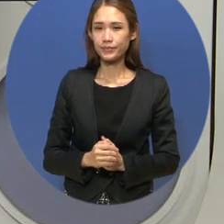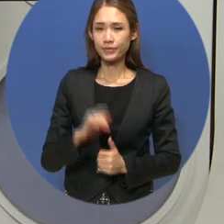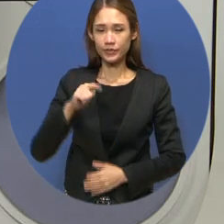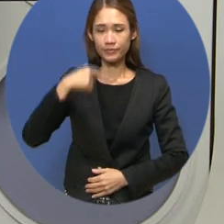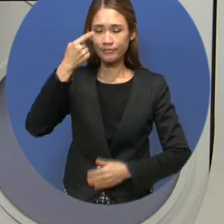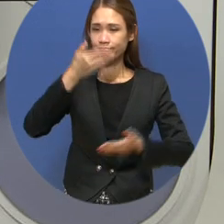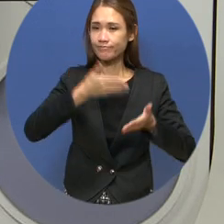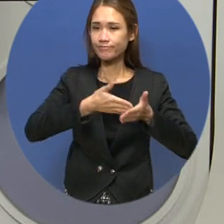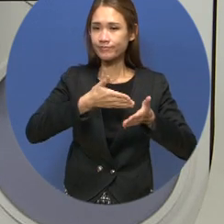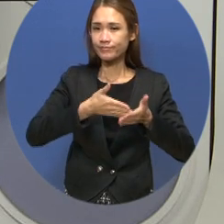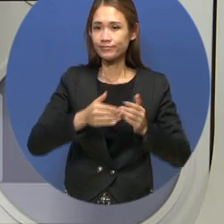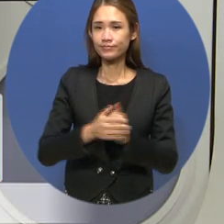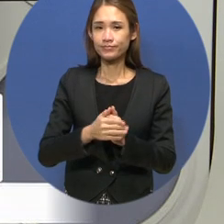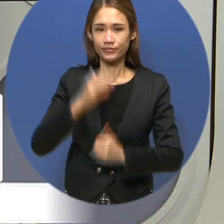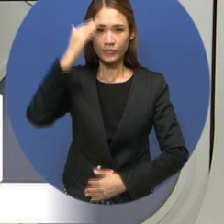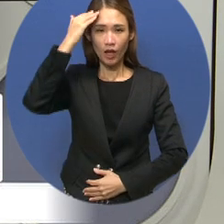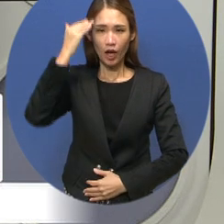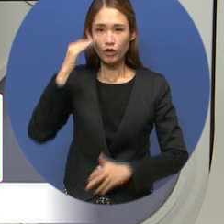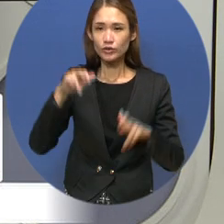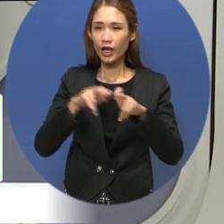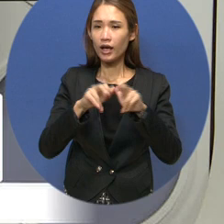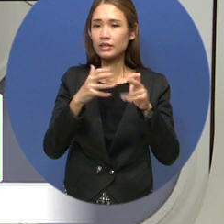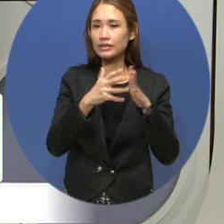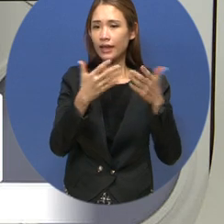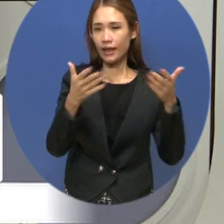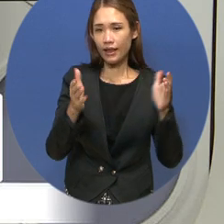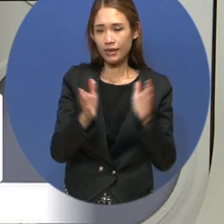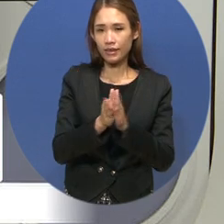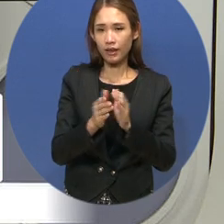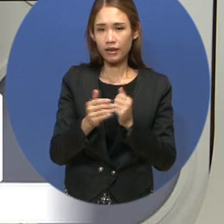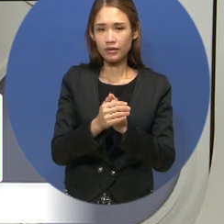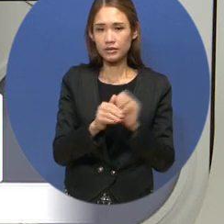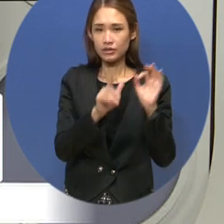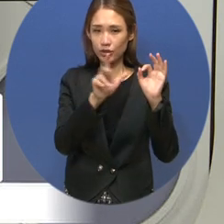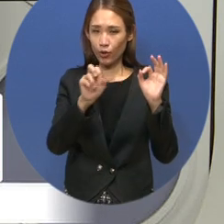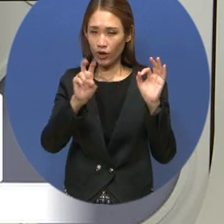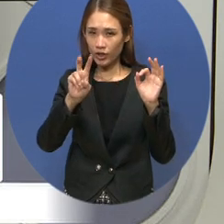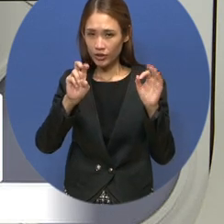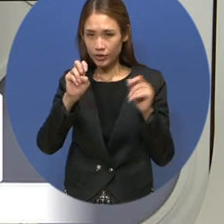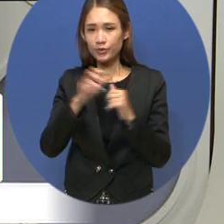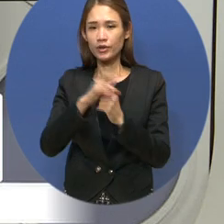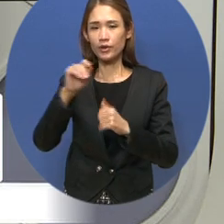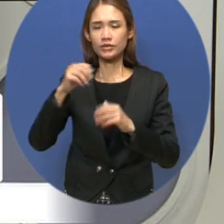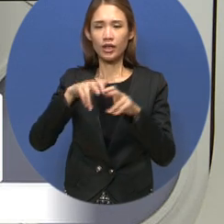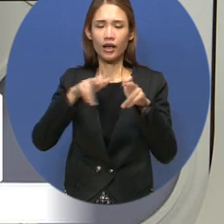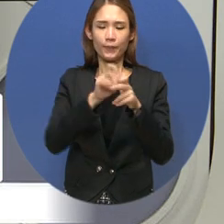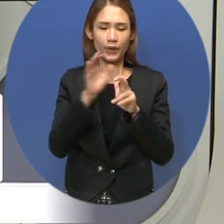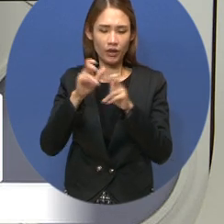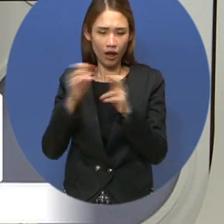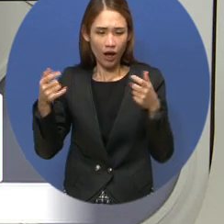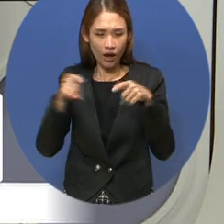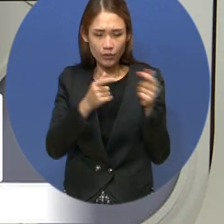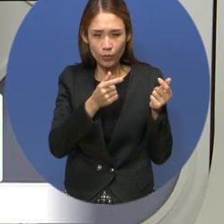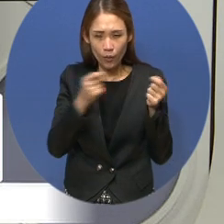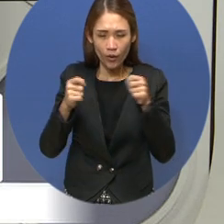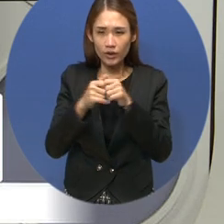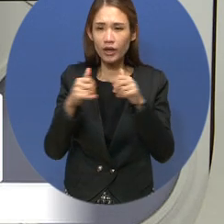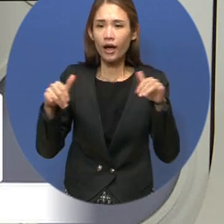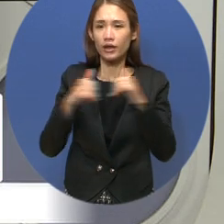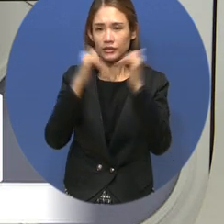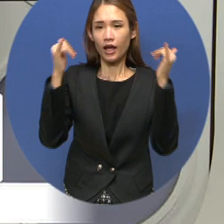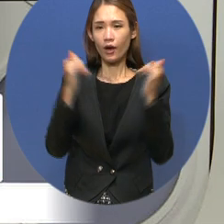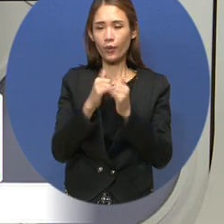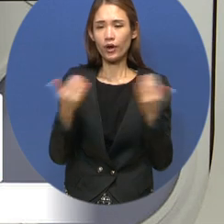다음 소식입니다 한국 장애인 재단은 지난 23일부터 장애의 비장애인이 동등한 사회 구성원으로